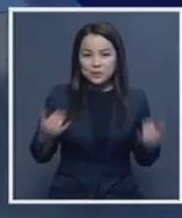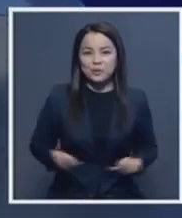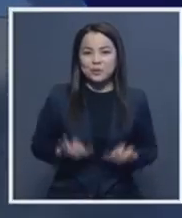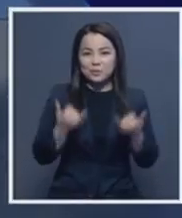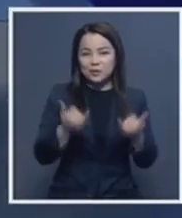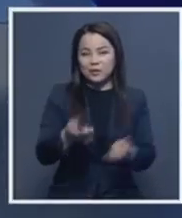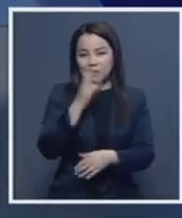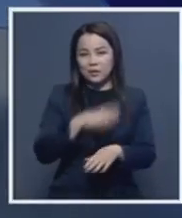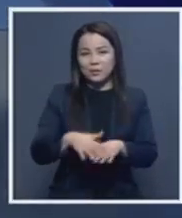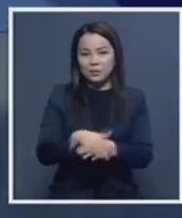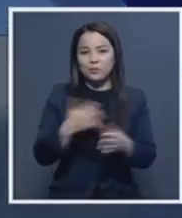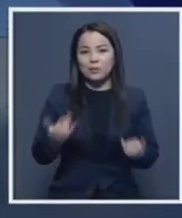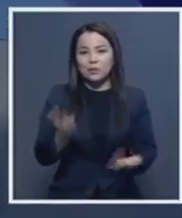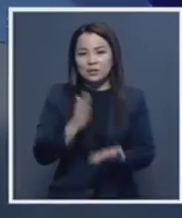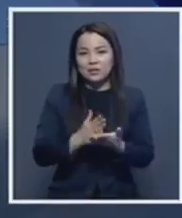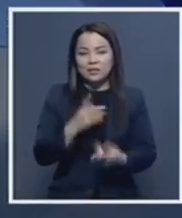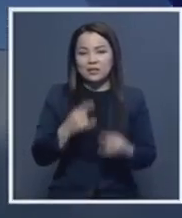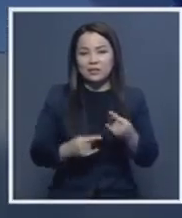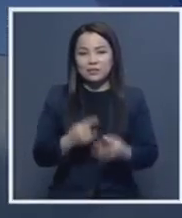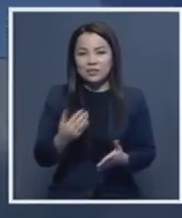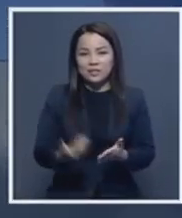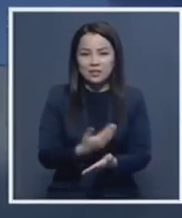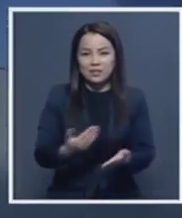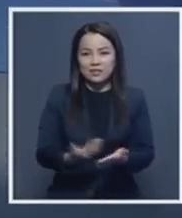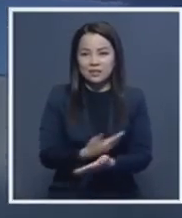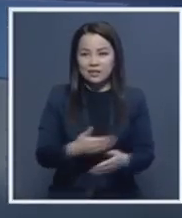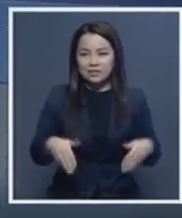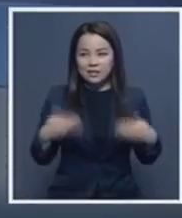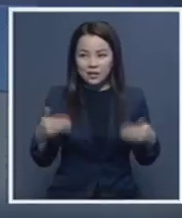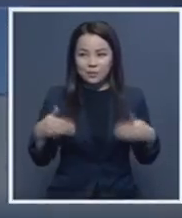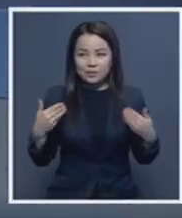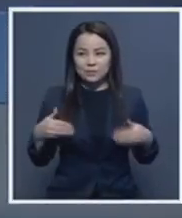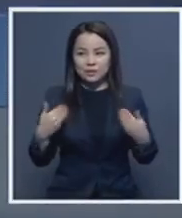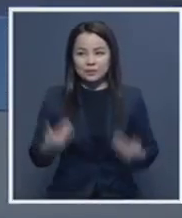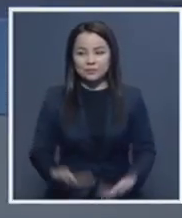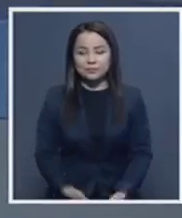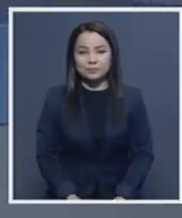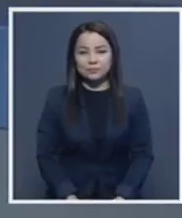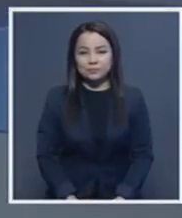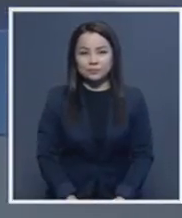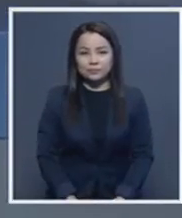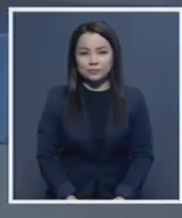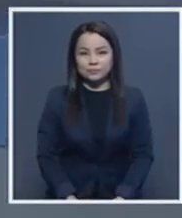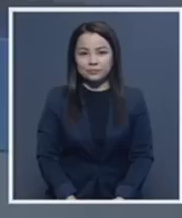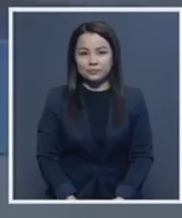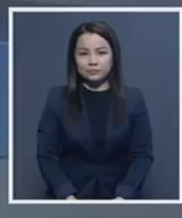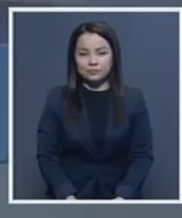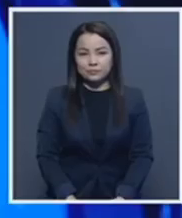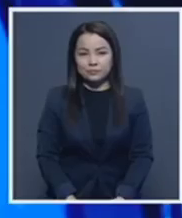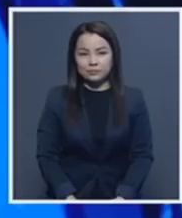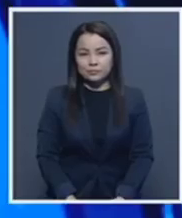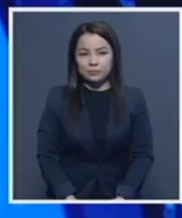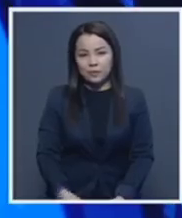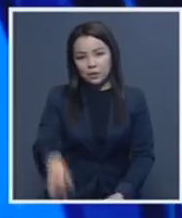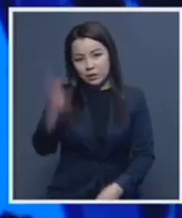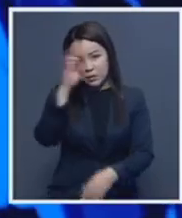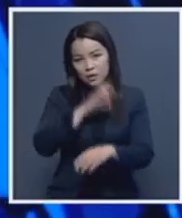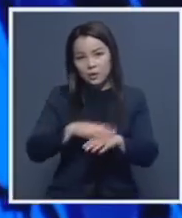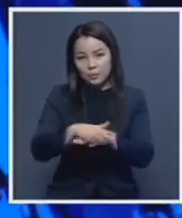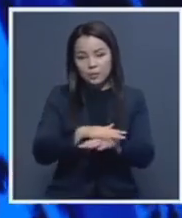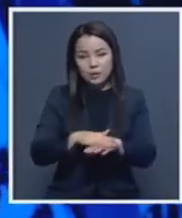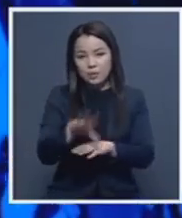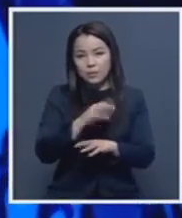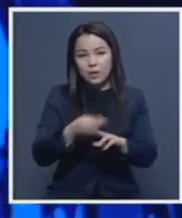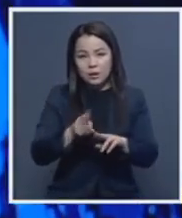Сәлеметсіздер ме? Тікелей эфирде ақпарат уақыты. Астана студиясында мен Гүлназ Әлімгерей және сурд аудармашы Шырын Қожбанова. Елімізде